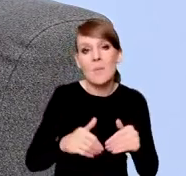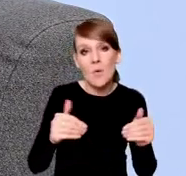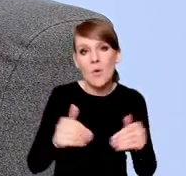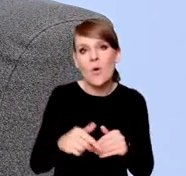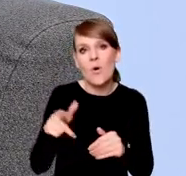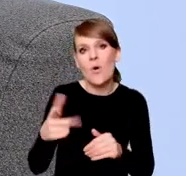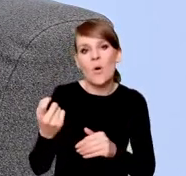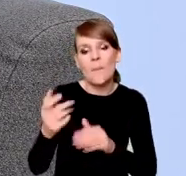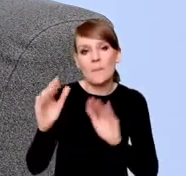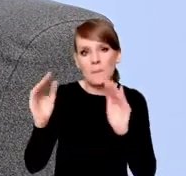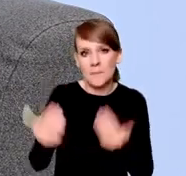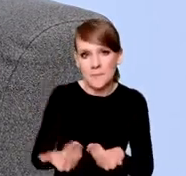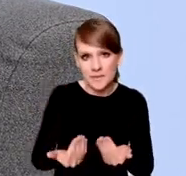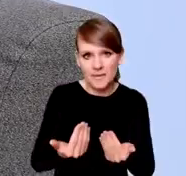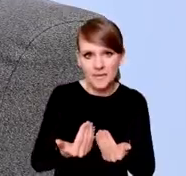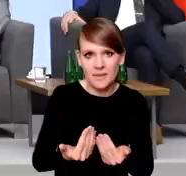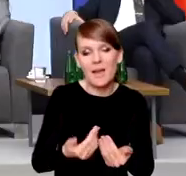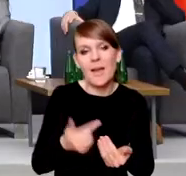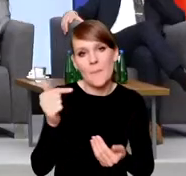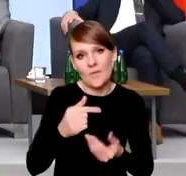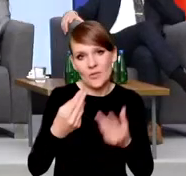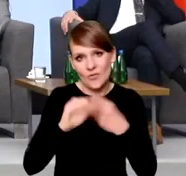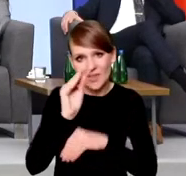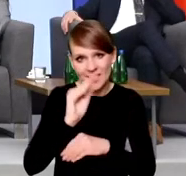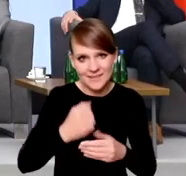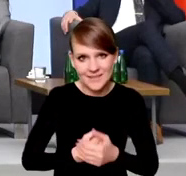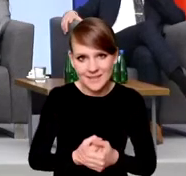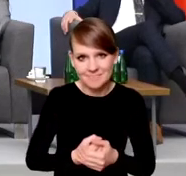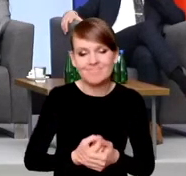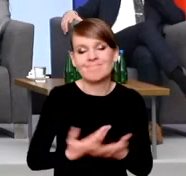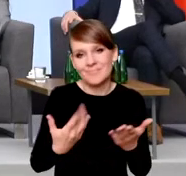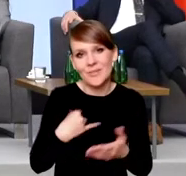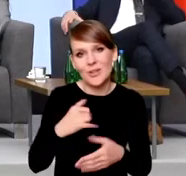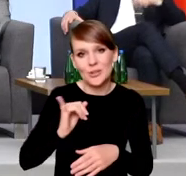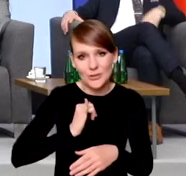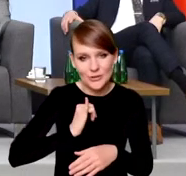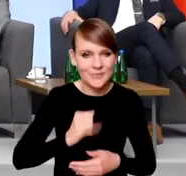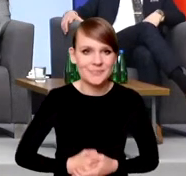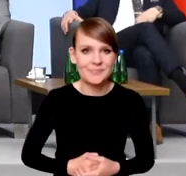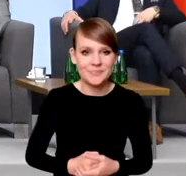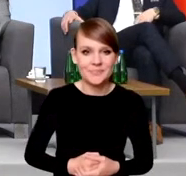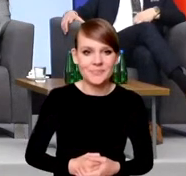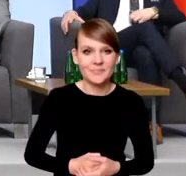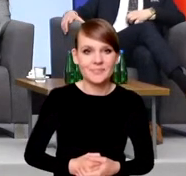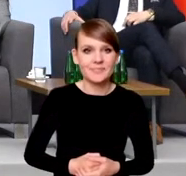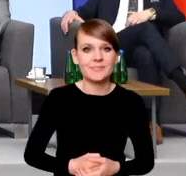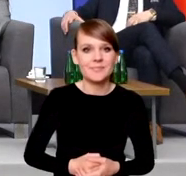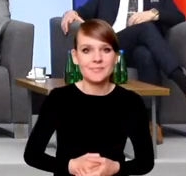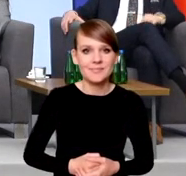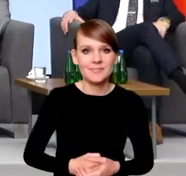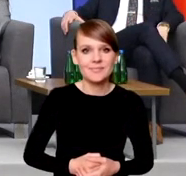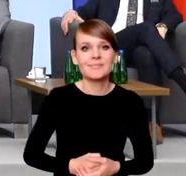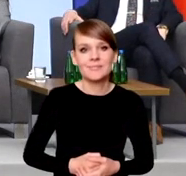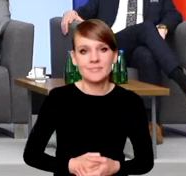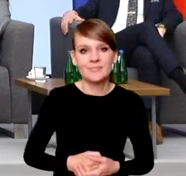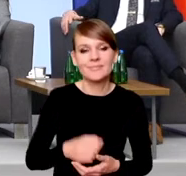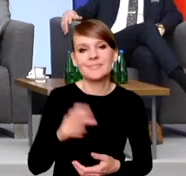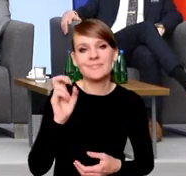powinna się pojawić. To tak na wszelki wypadek. Tak w ogóle uogólnianie,